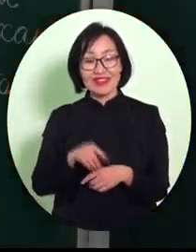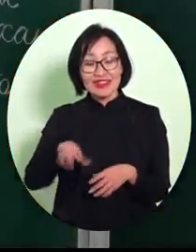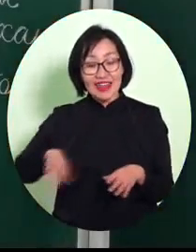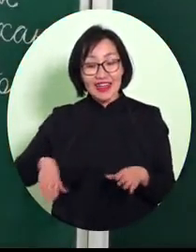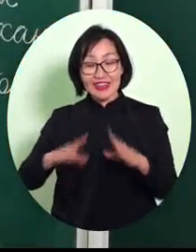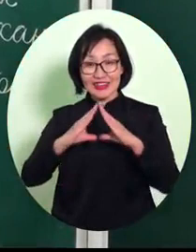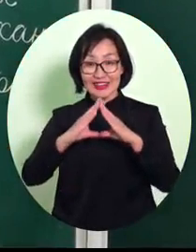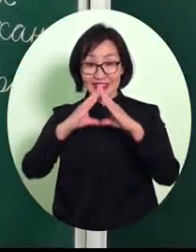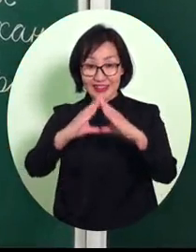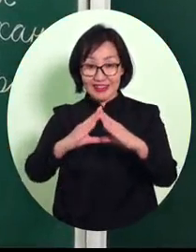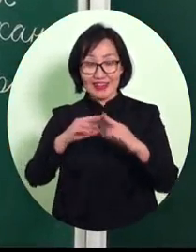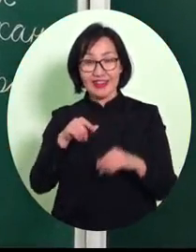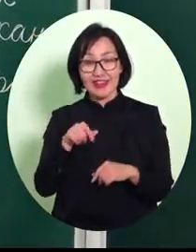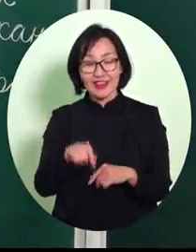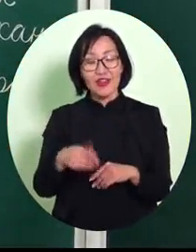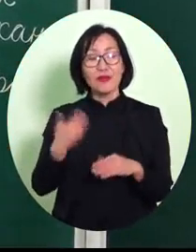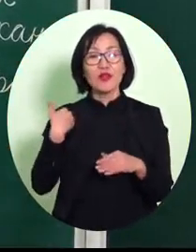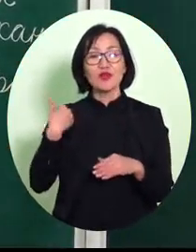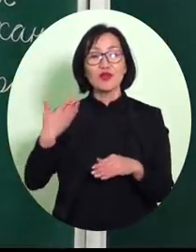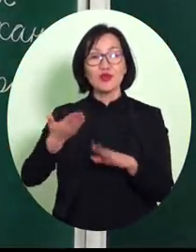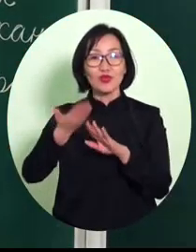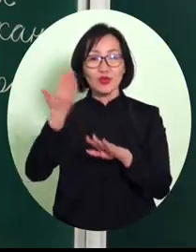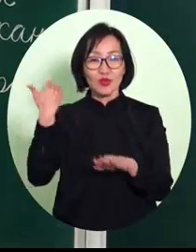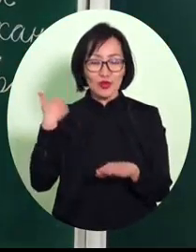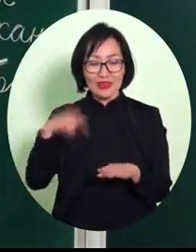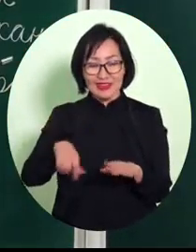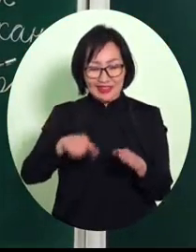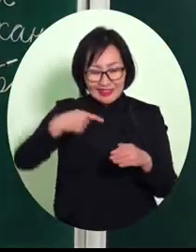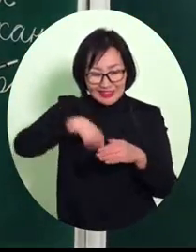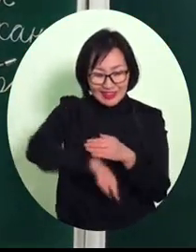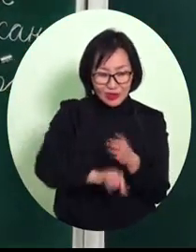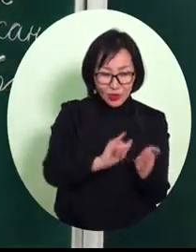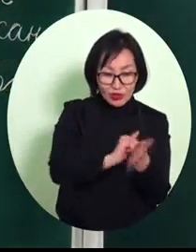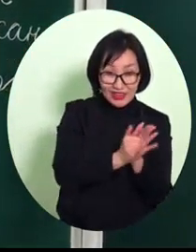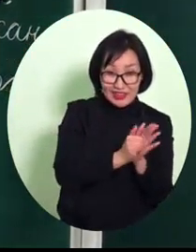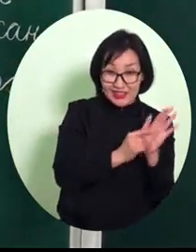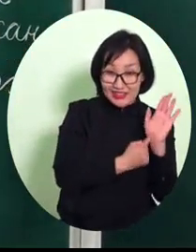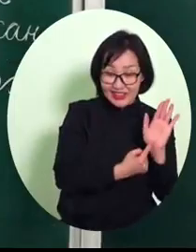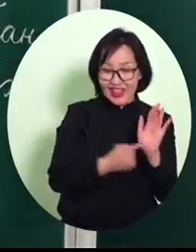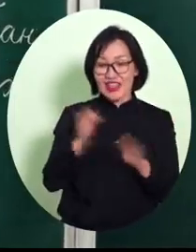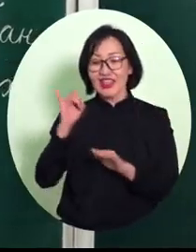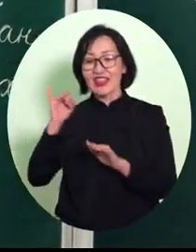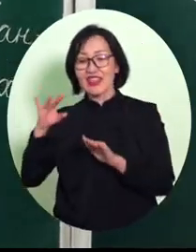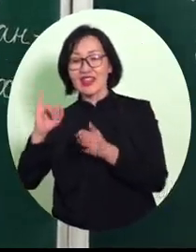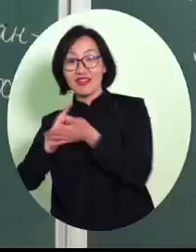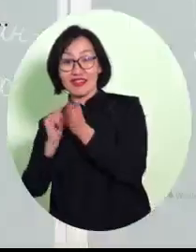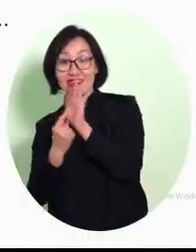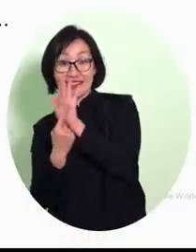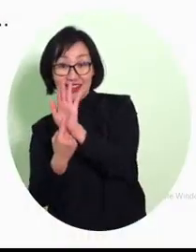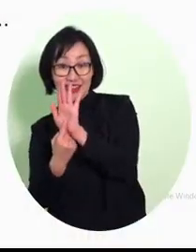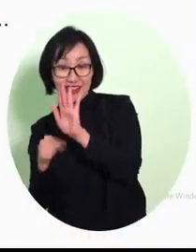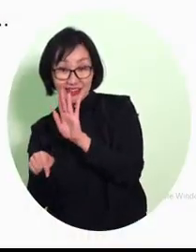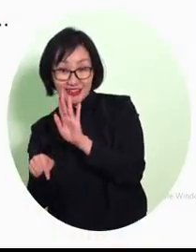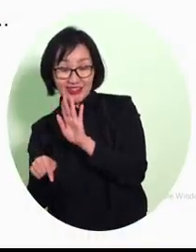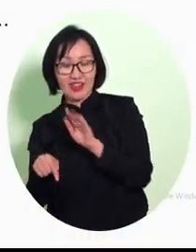За ингээд дараагийн даалгавар нь манай хүүхдүүд багшин дөрөв шүлгийн далд утга санаа, ил санааг гаргасан тийм ээ. За тэгвэл